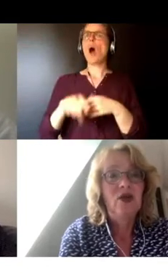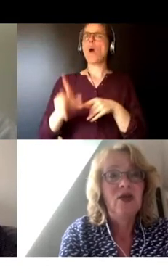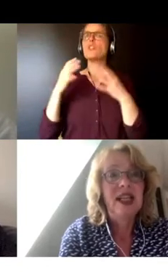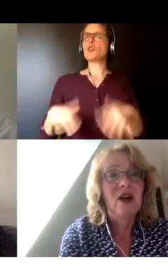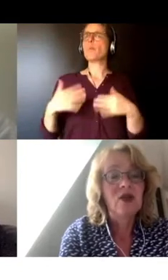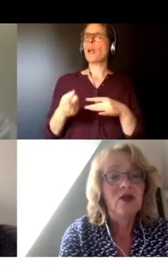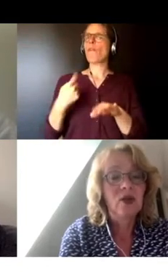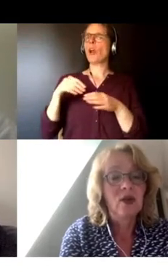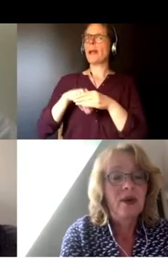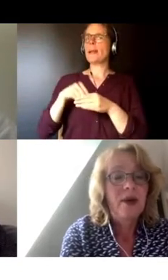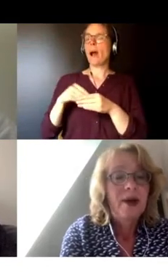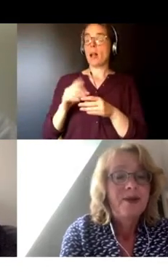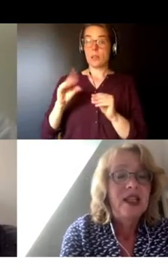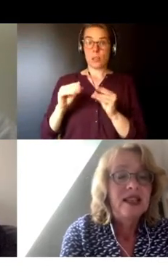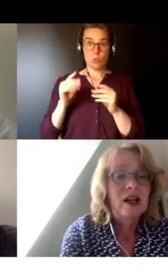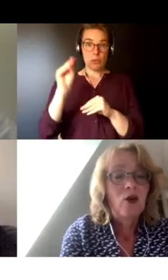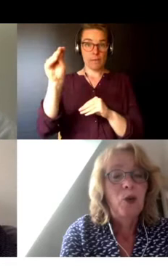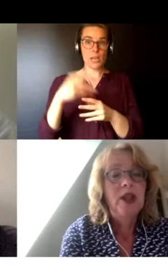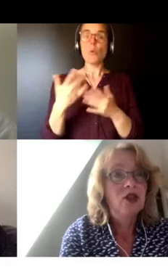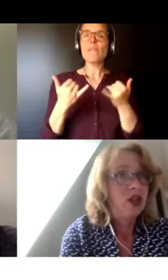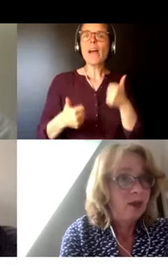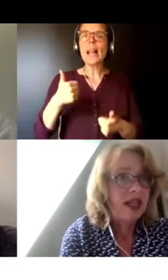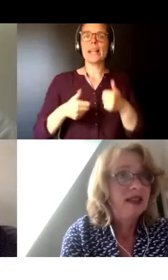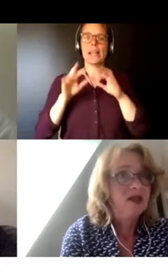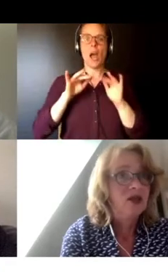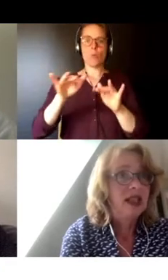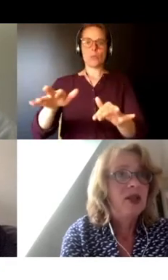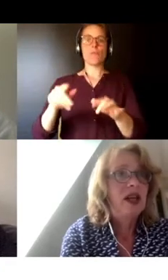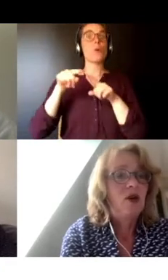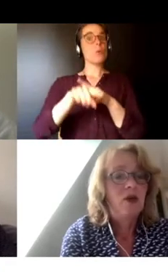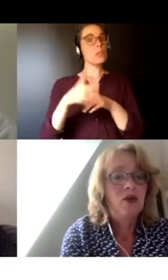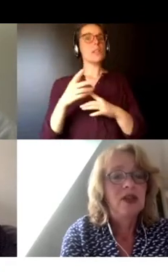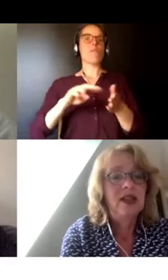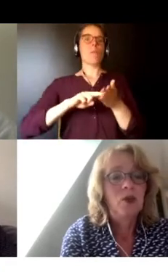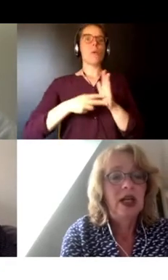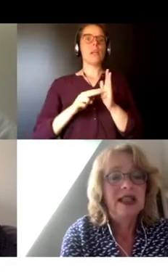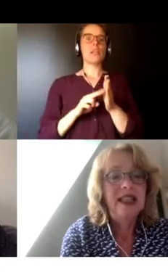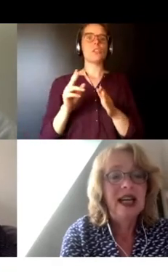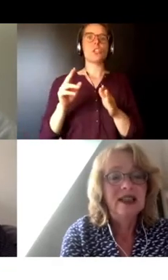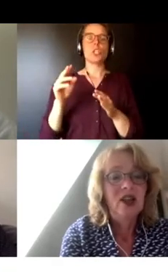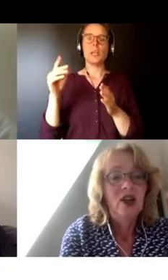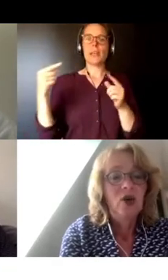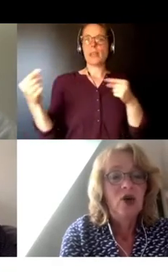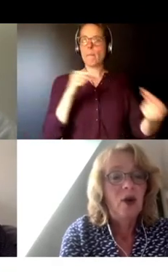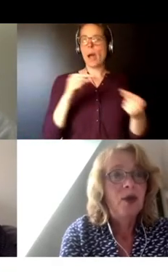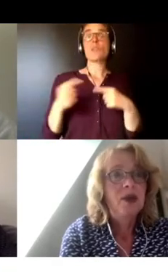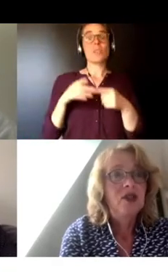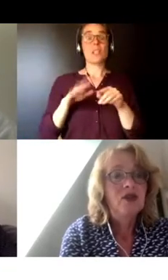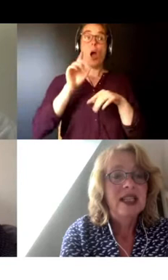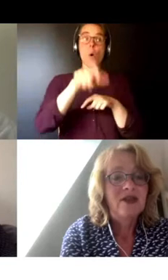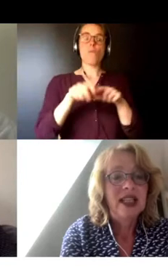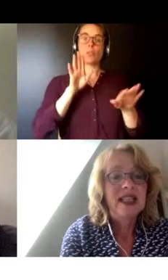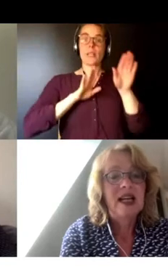werden und welche Auswirkungen dies auf politische Debatten und damit auch auf unsere Demokratie hat und